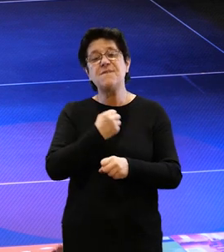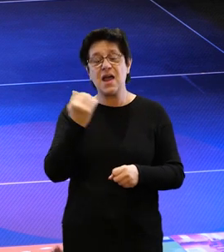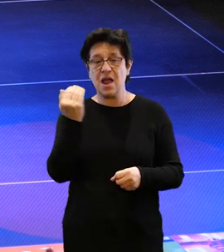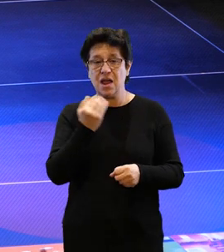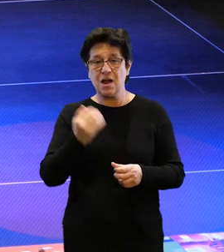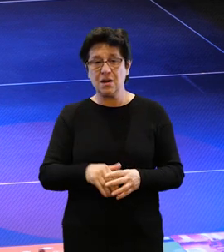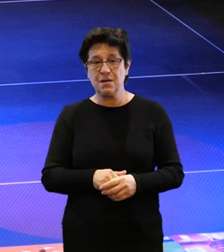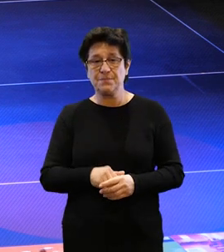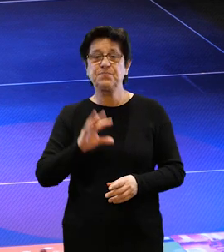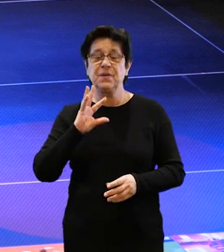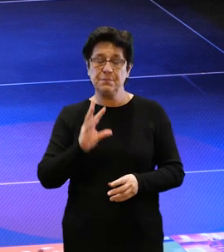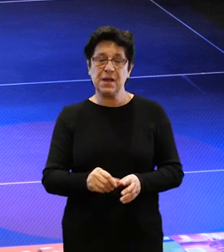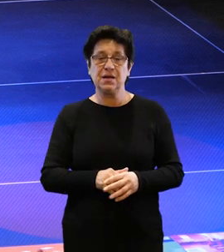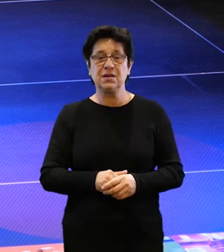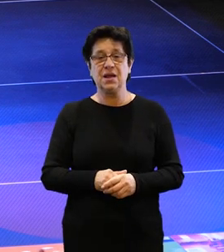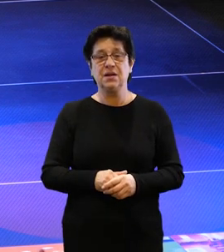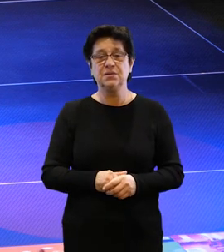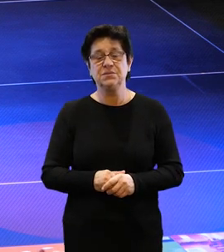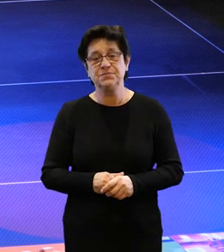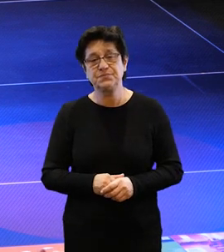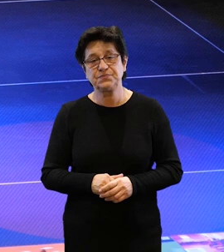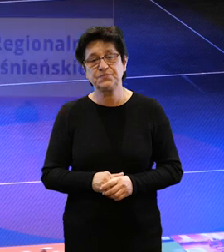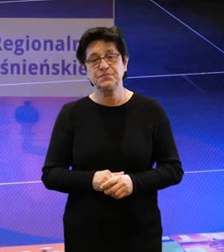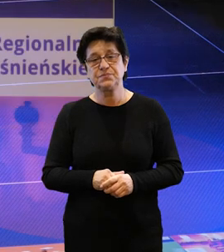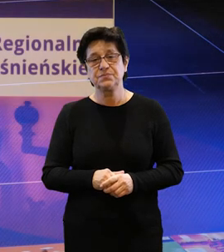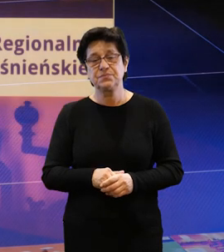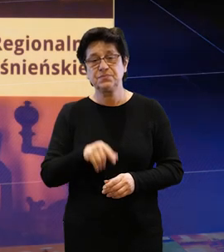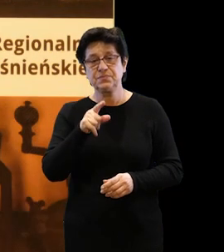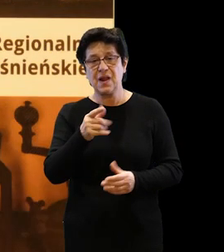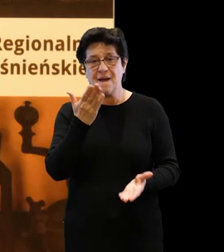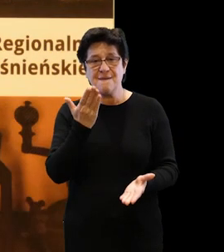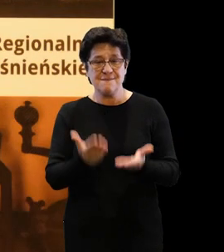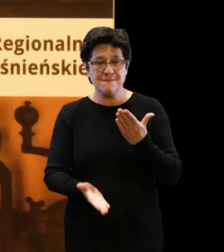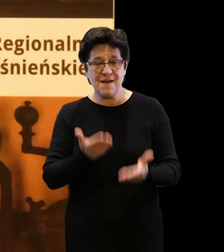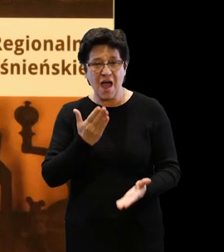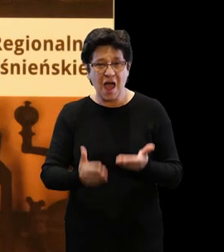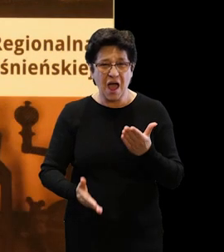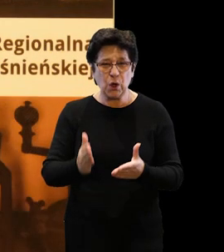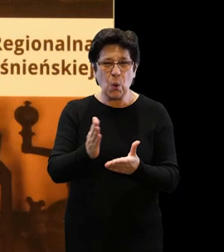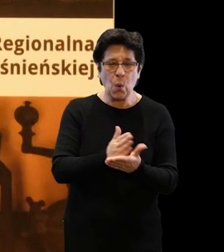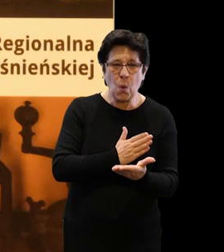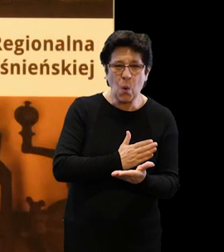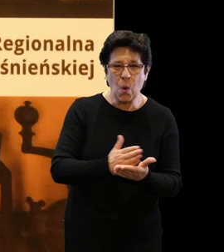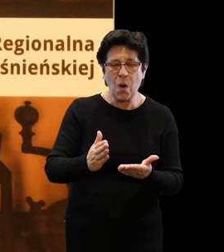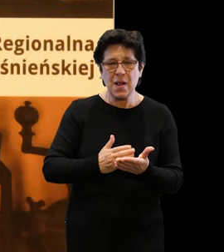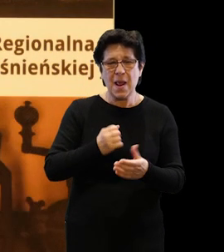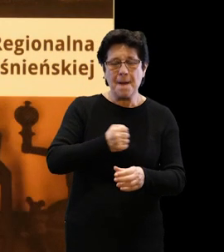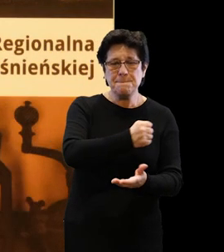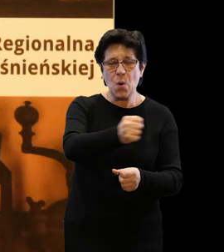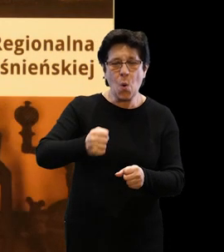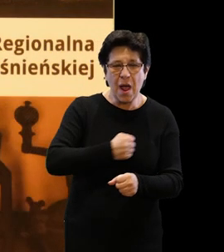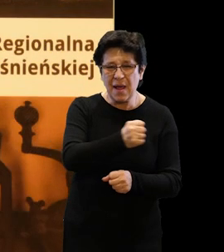pozyskiwali piękne bym powiedział sztandarowe zdjęcie wagi kuchenne młynki roboty